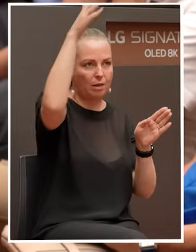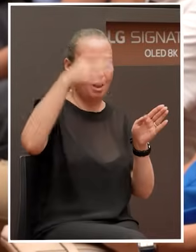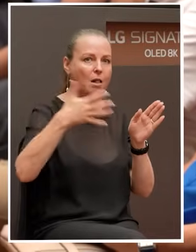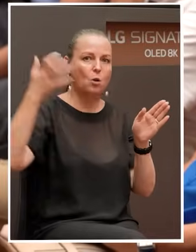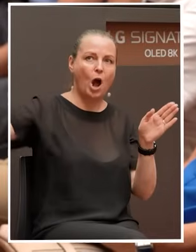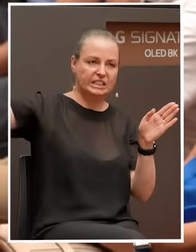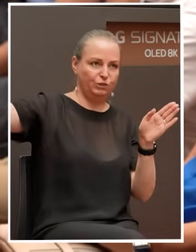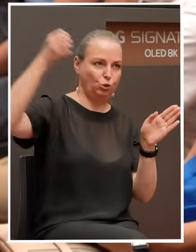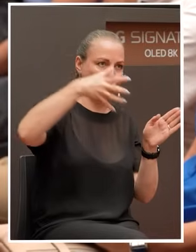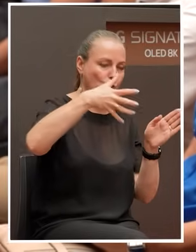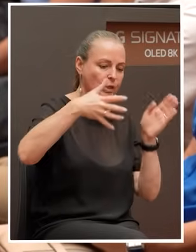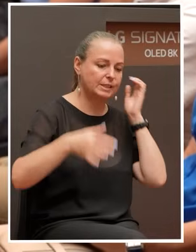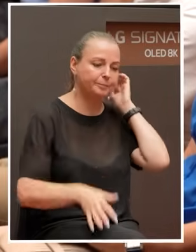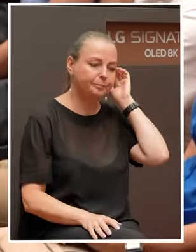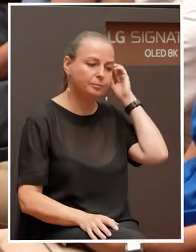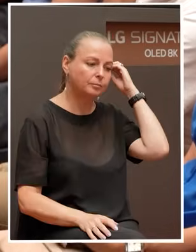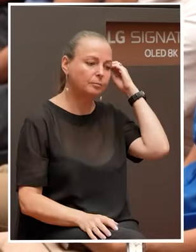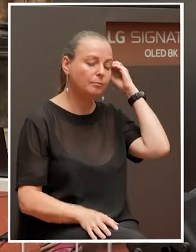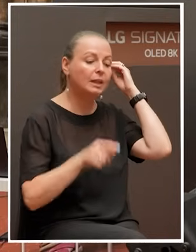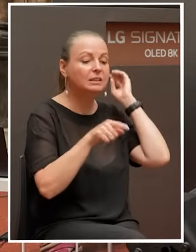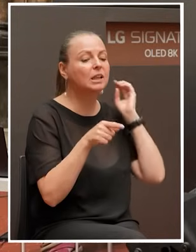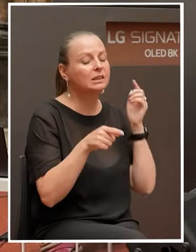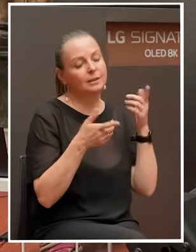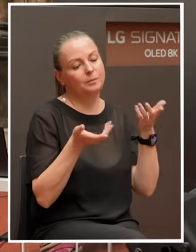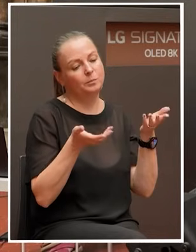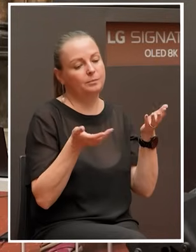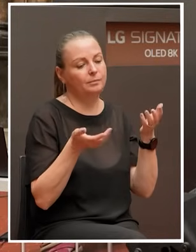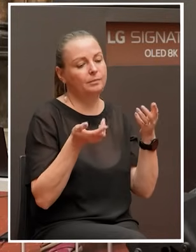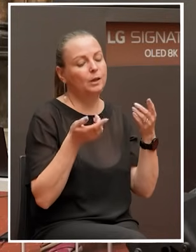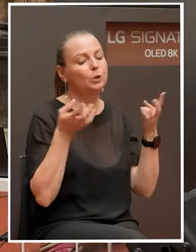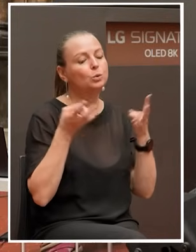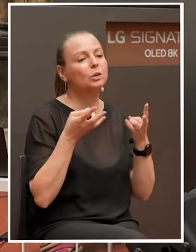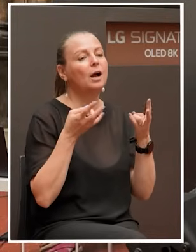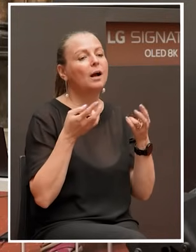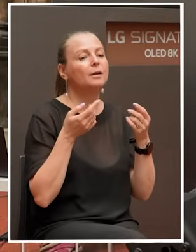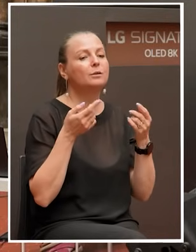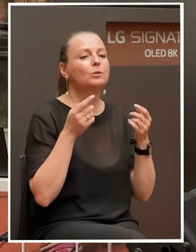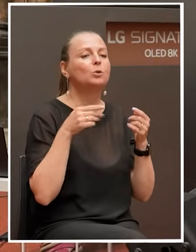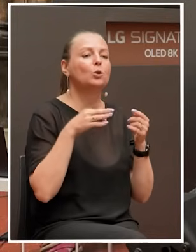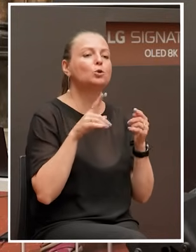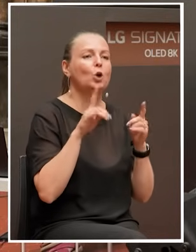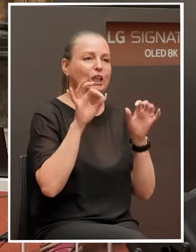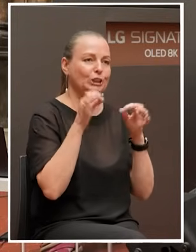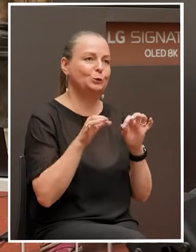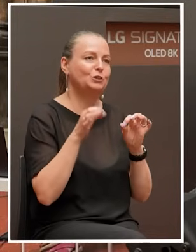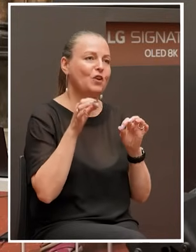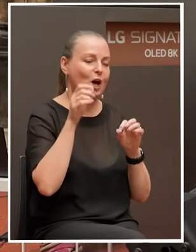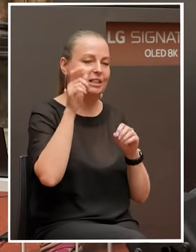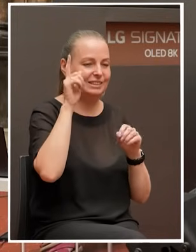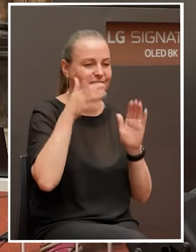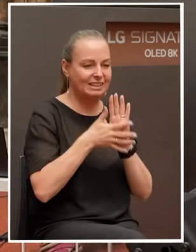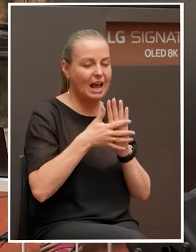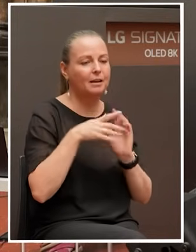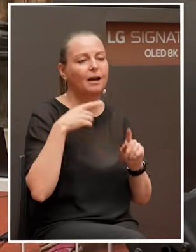Здесь можно, конечно, здесь нужна элоквенция, да, здесь нужно то, что мне в искусствознании очень претит. Я встаю